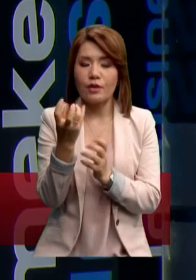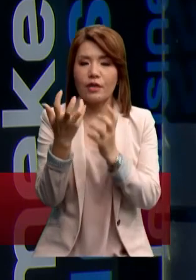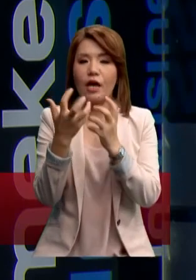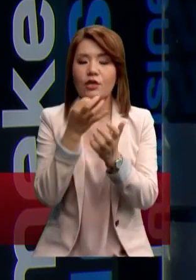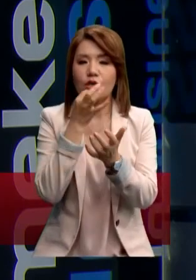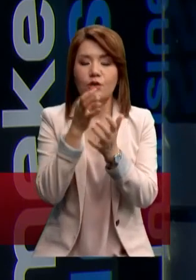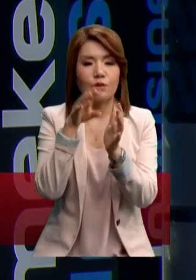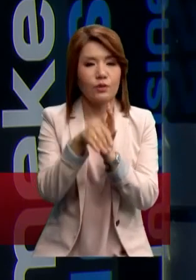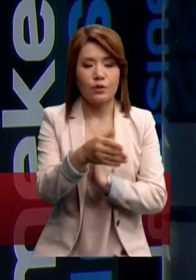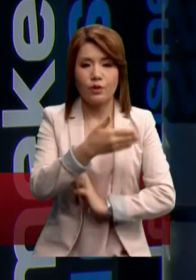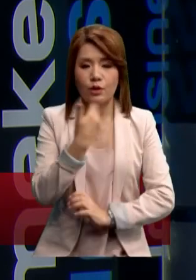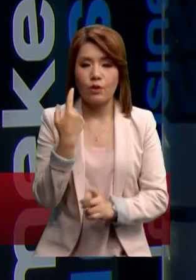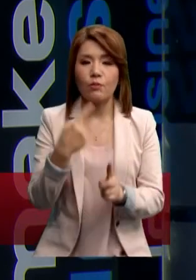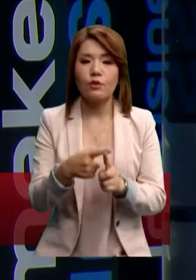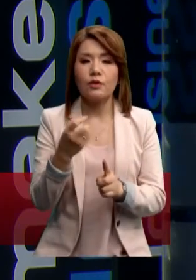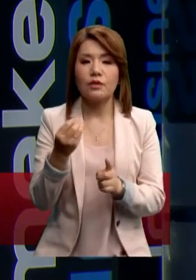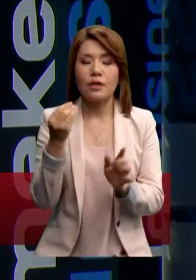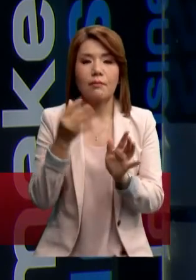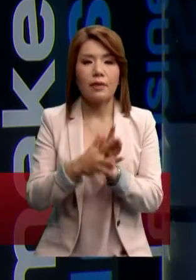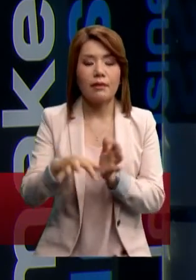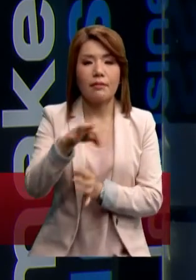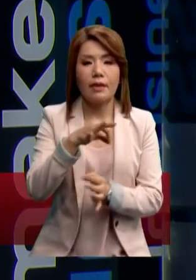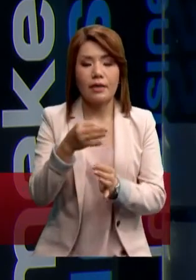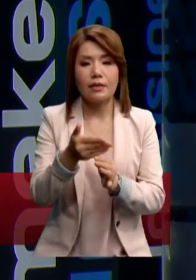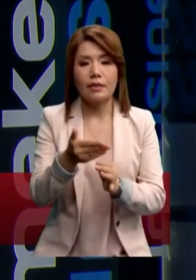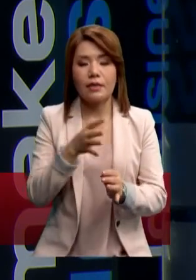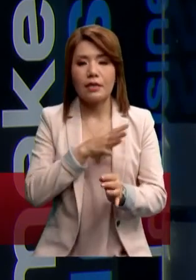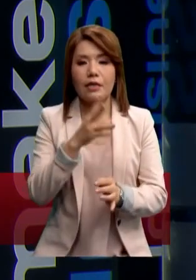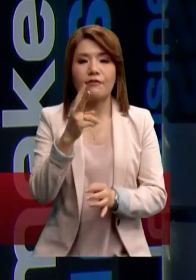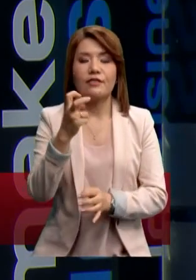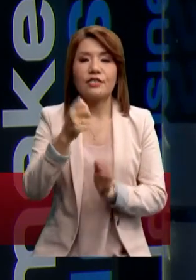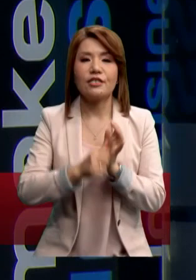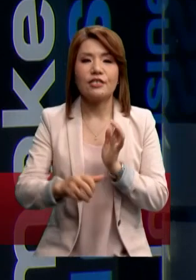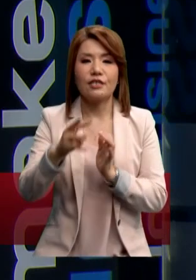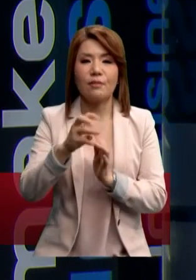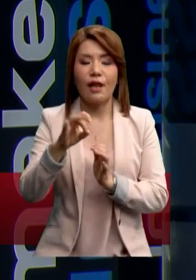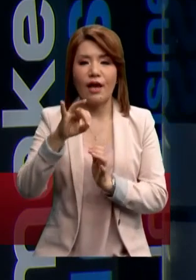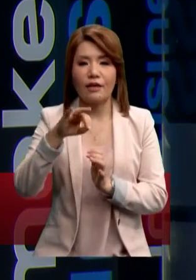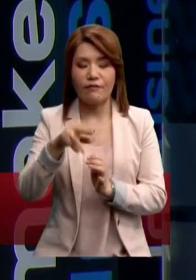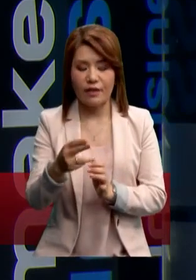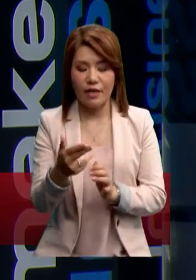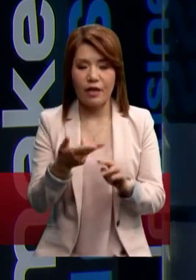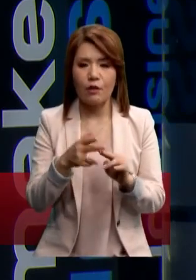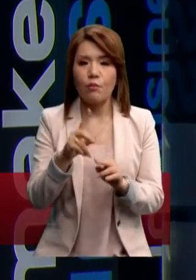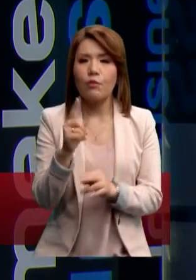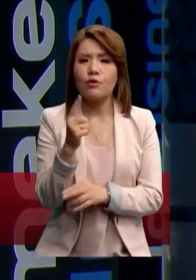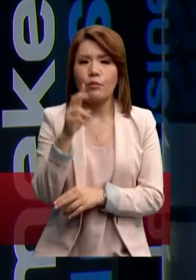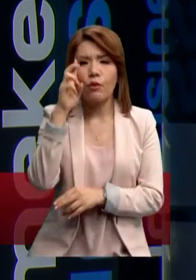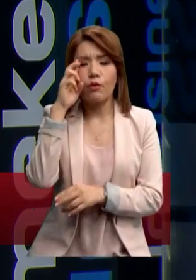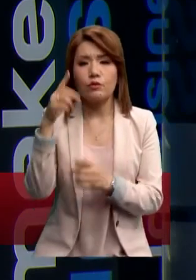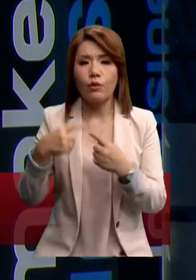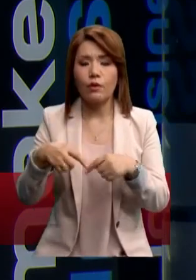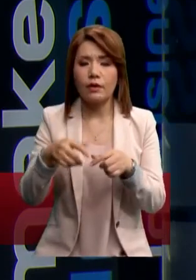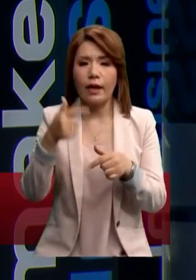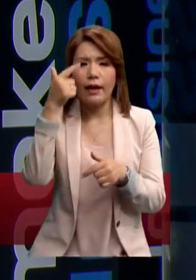отчеты. Прибавьте сюда неизрасходованные по разным причинам 260 миллиардов. Почему госорганы так и не научились